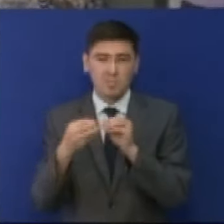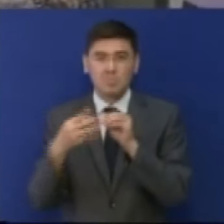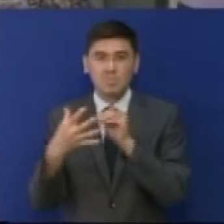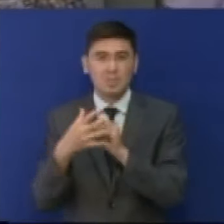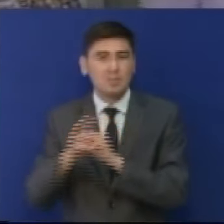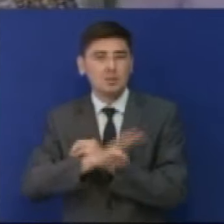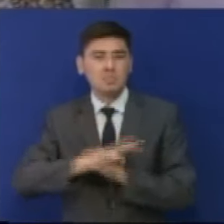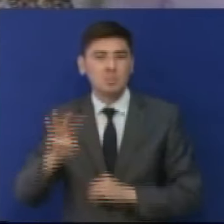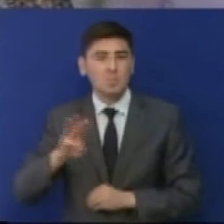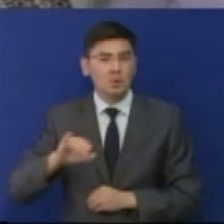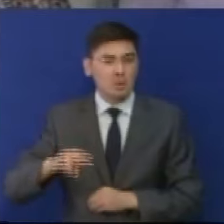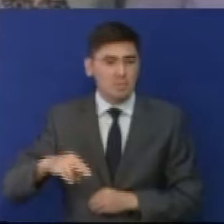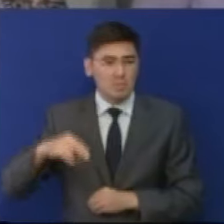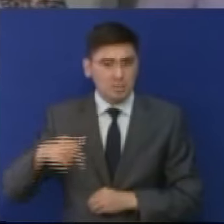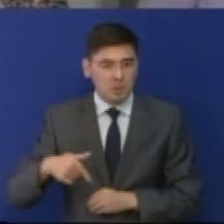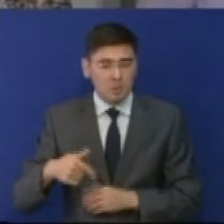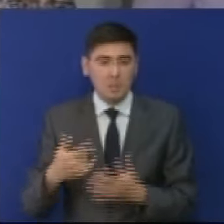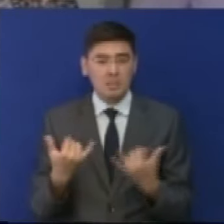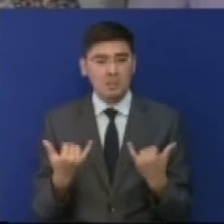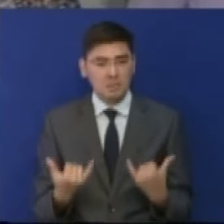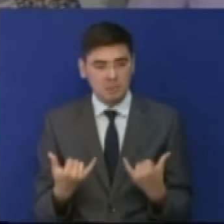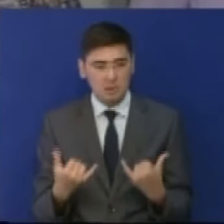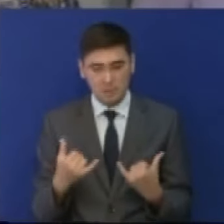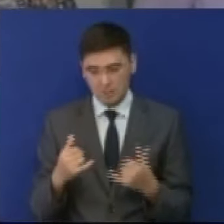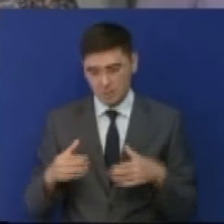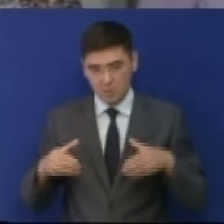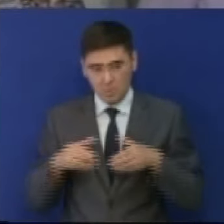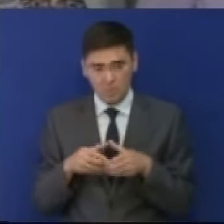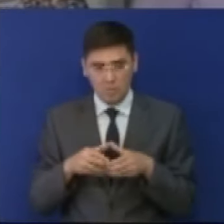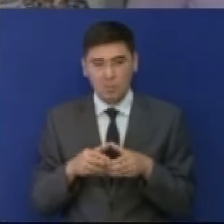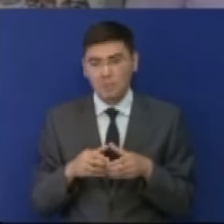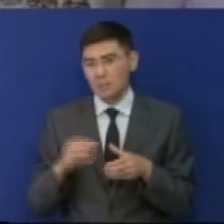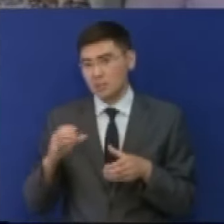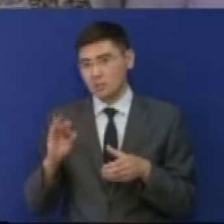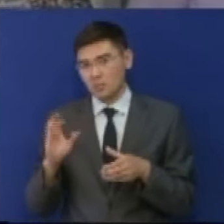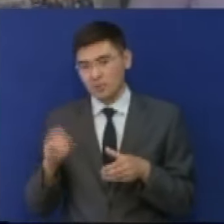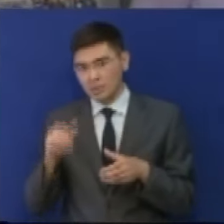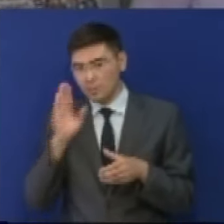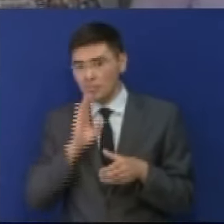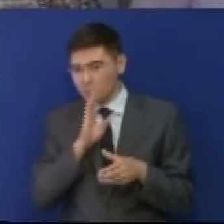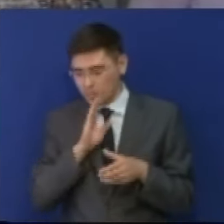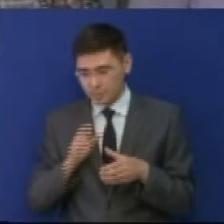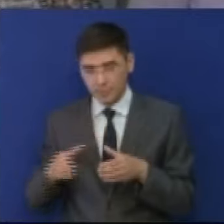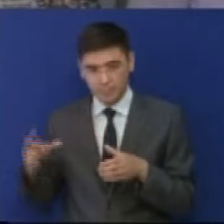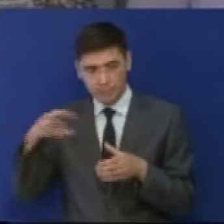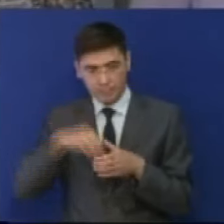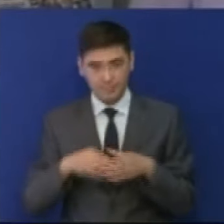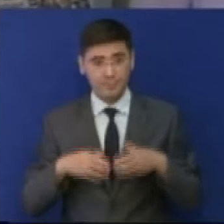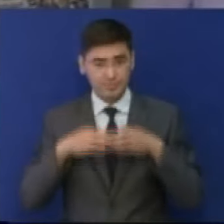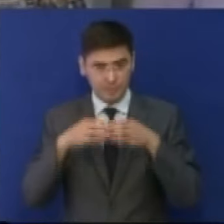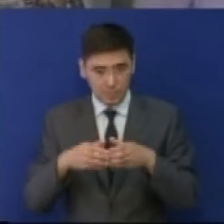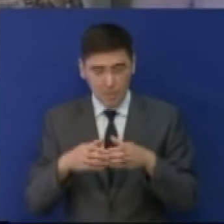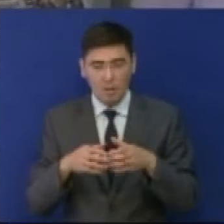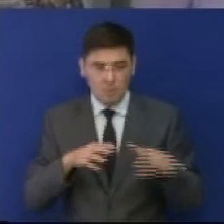миллионов не заложено, и вот теперь перед нами, членами СМГ, Совета матерей, стоит задача, чтобы этот вопрос в